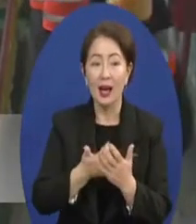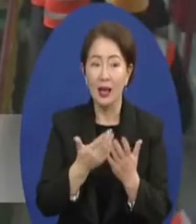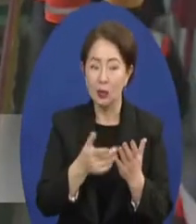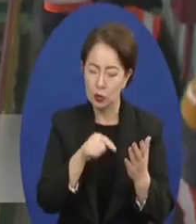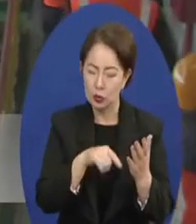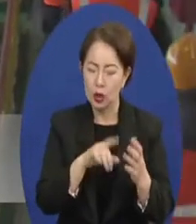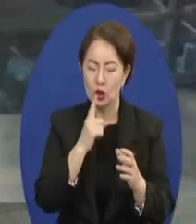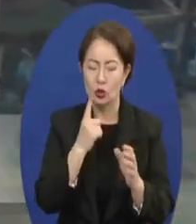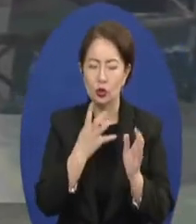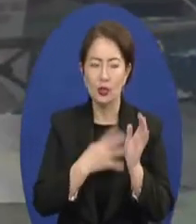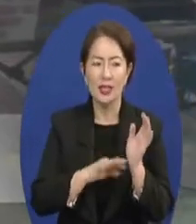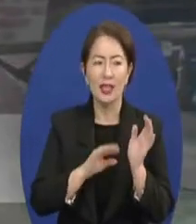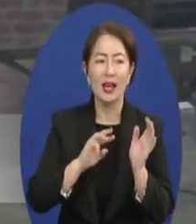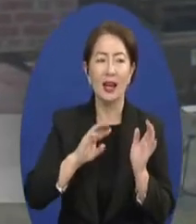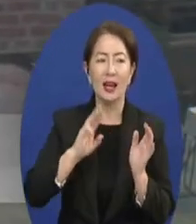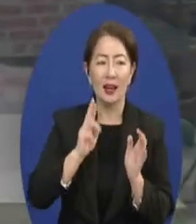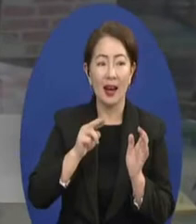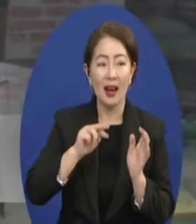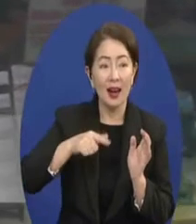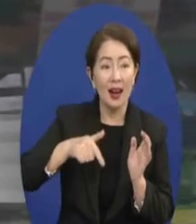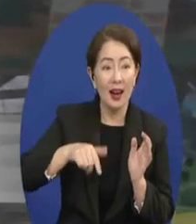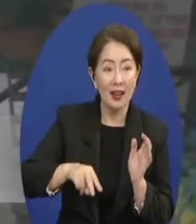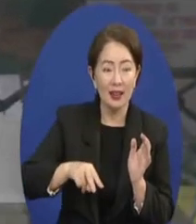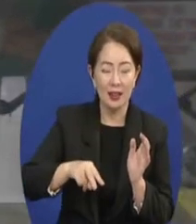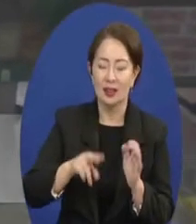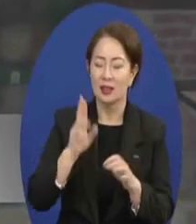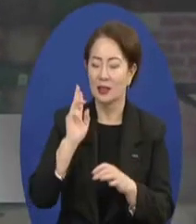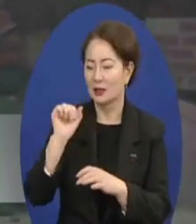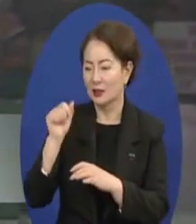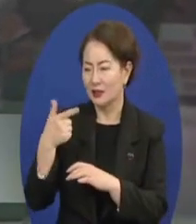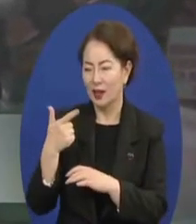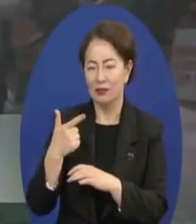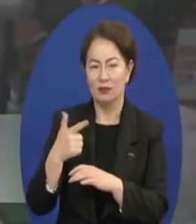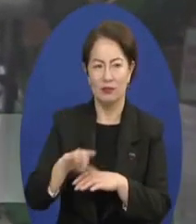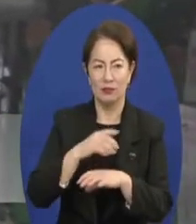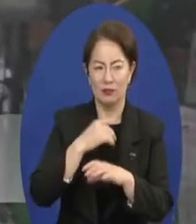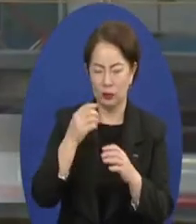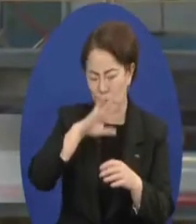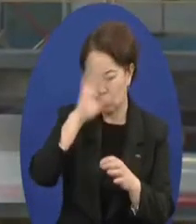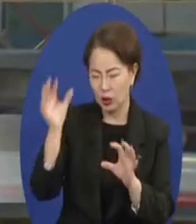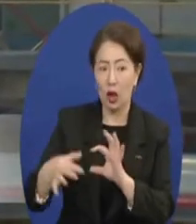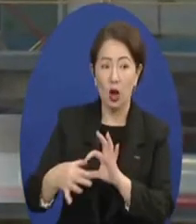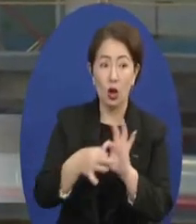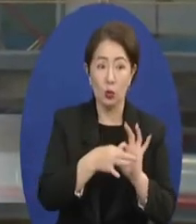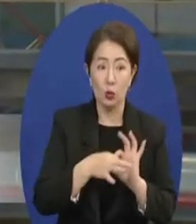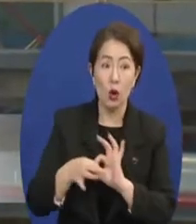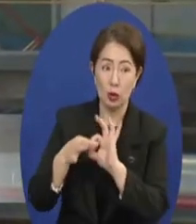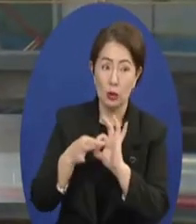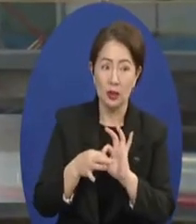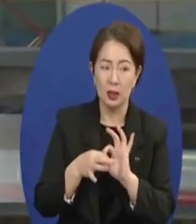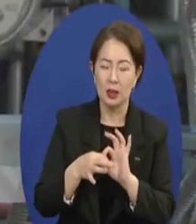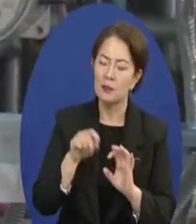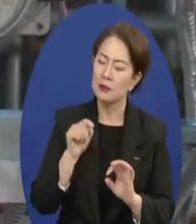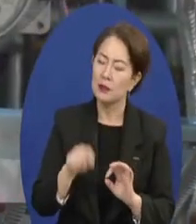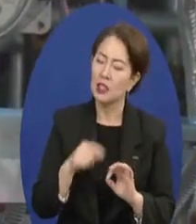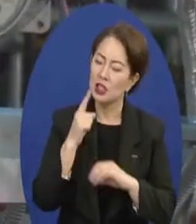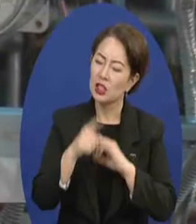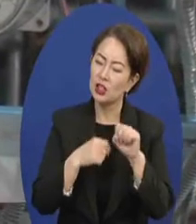гкал цагийн хэрэглээ бүхий 280 гаруй барилга байгууламж төвлөрсөн дулаан хангамжид холбогдож байна. Дулааны хэрэглээ